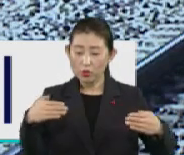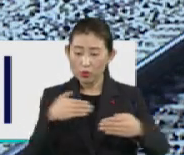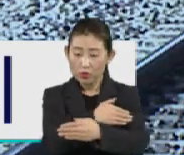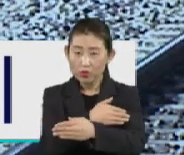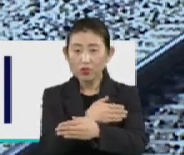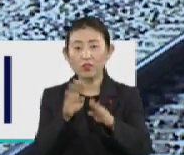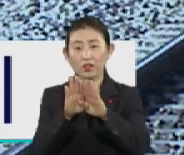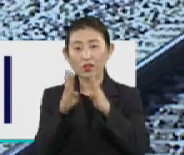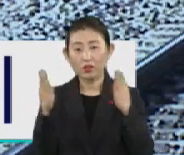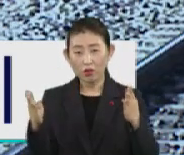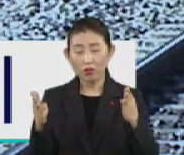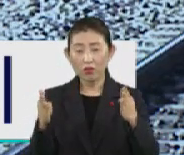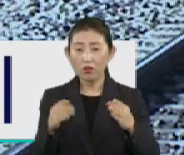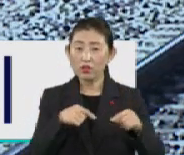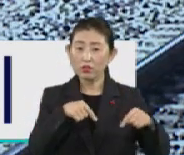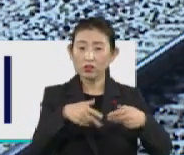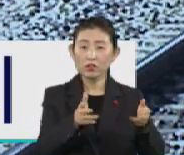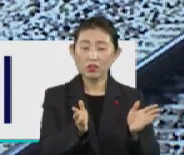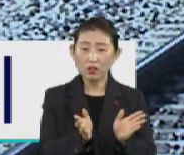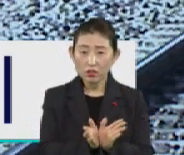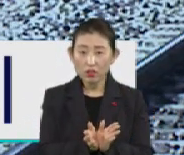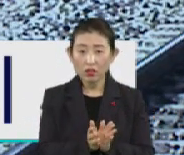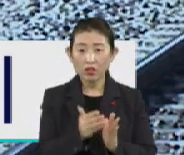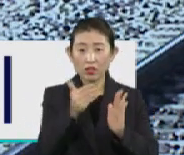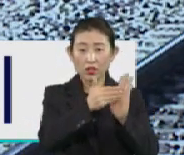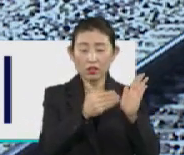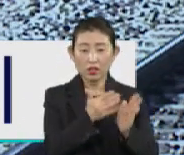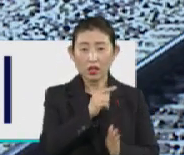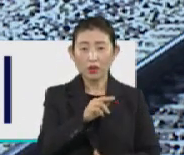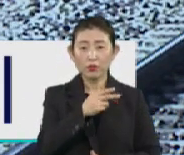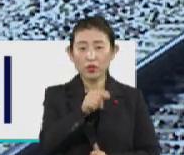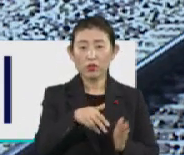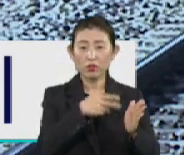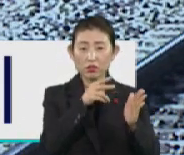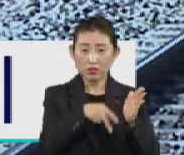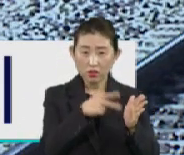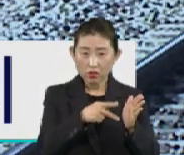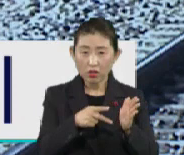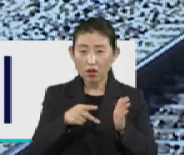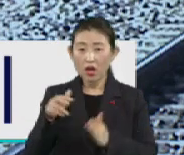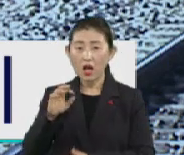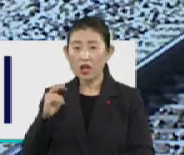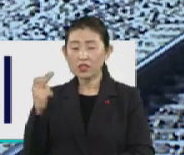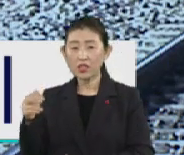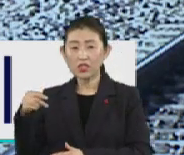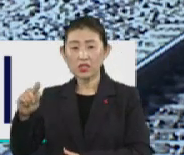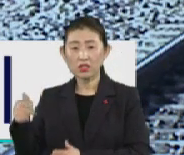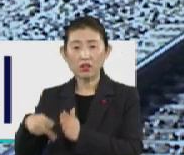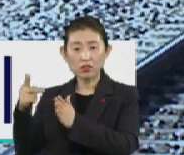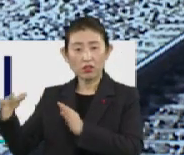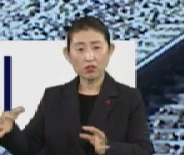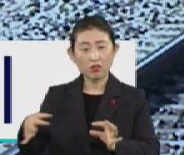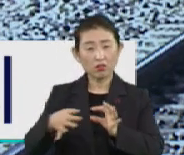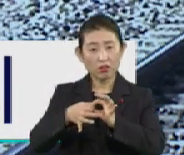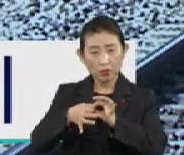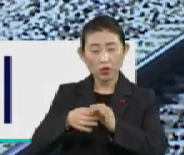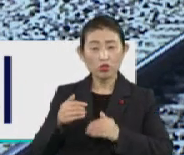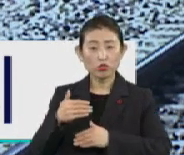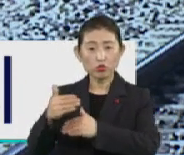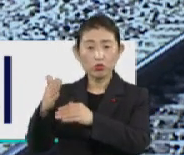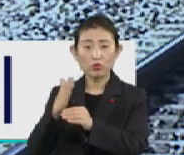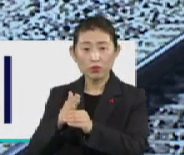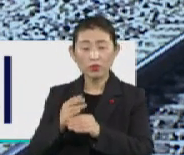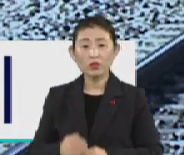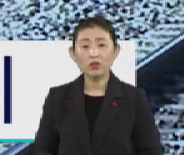앞두고 지역 정치권이 서해선 당진 합덕역과 장항선 아산 신창역을 연결하는 방안을 추진하고